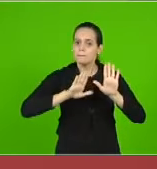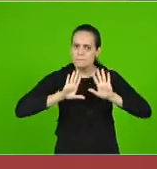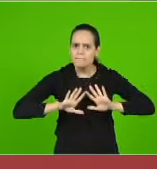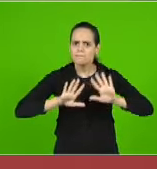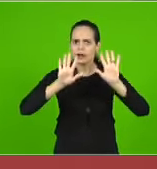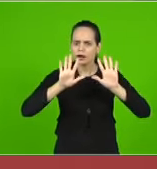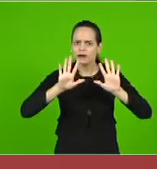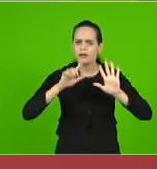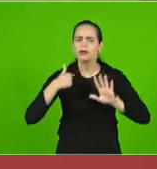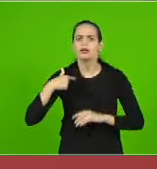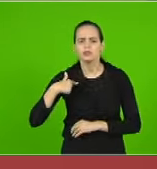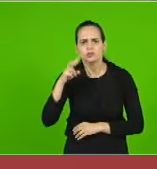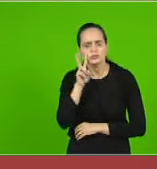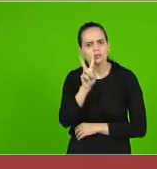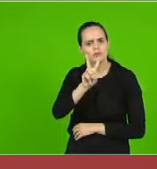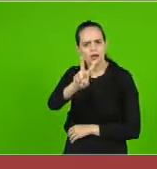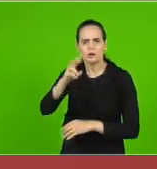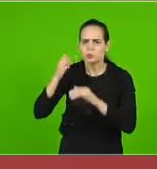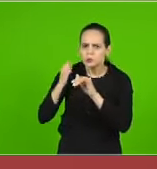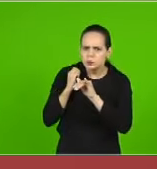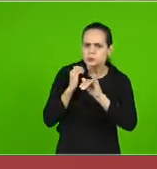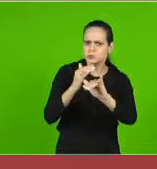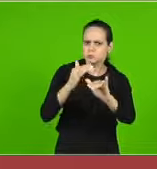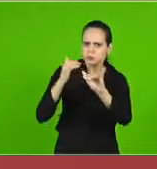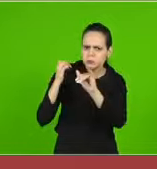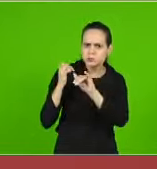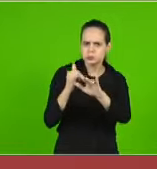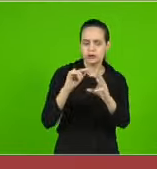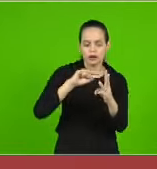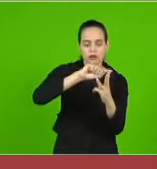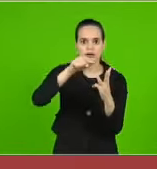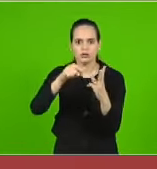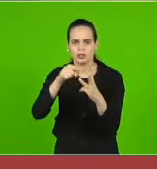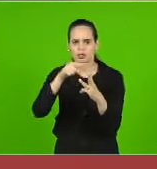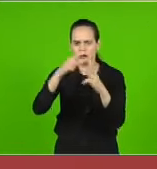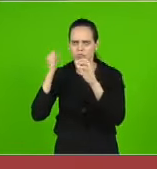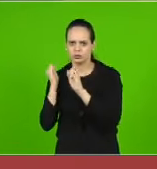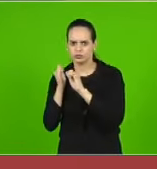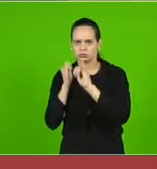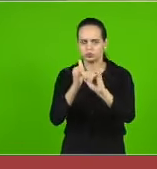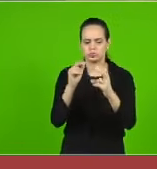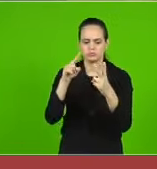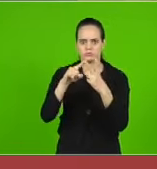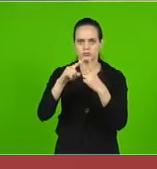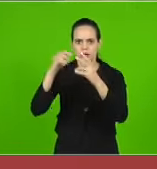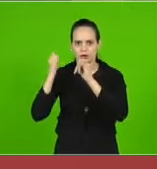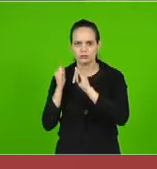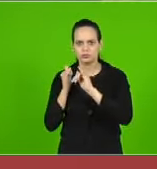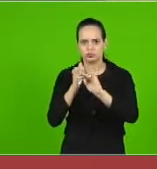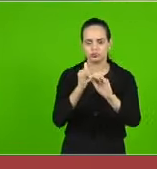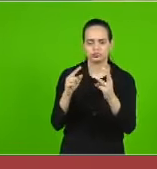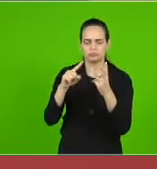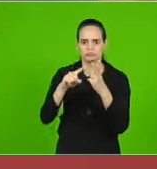которые постепенно наслаиваются или накладываются друг на друга. Мы увидим первые три трубы